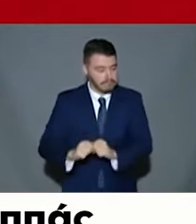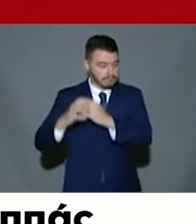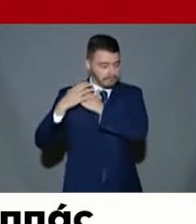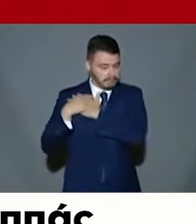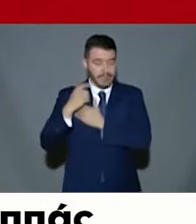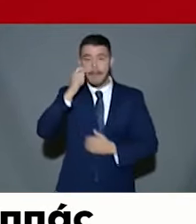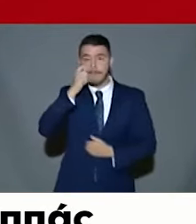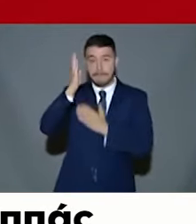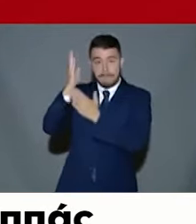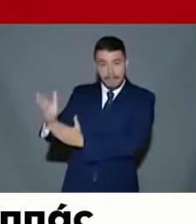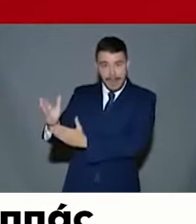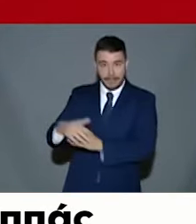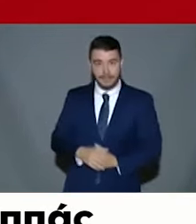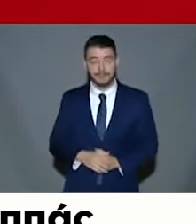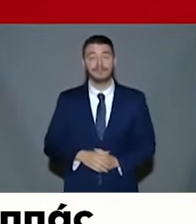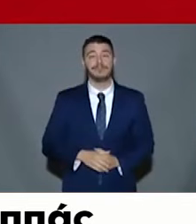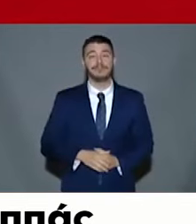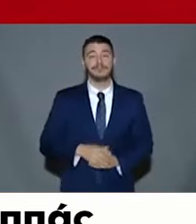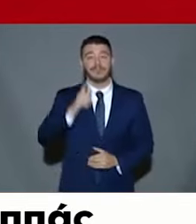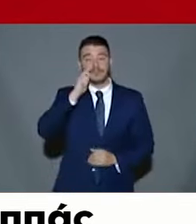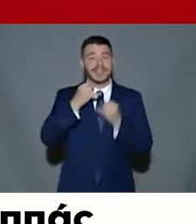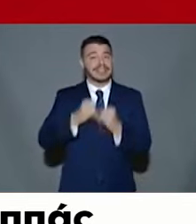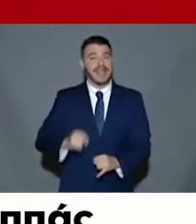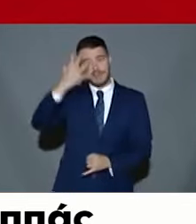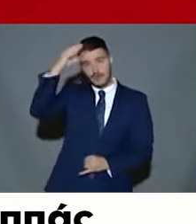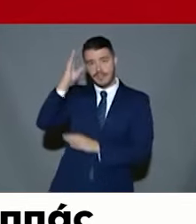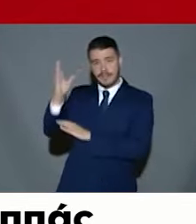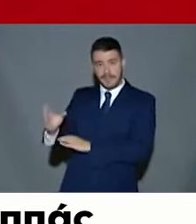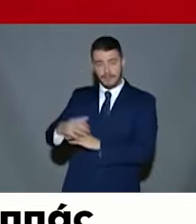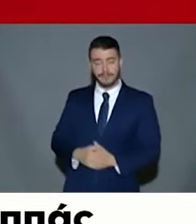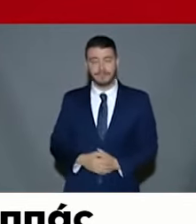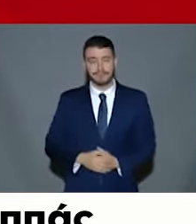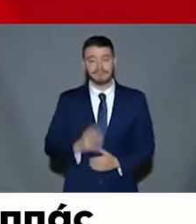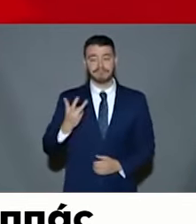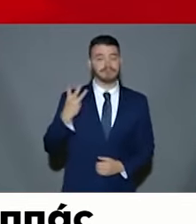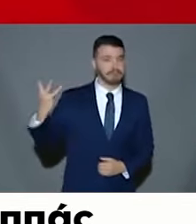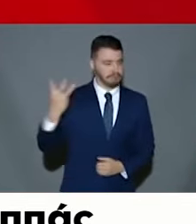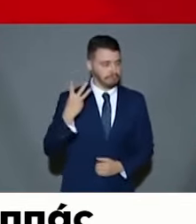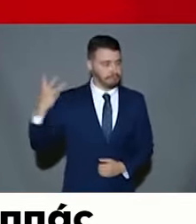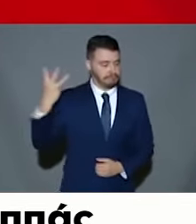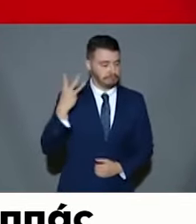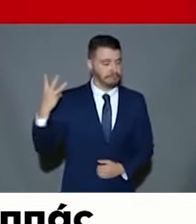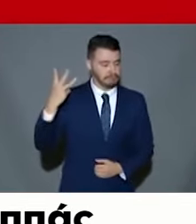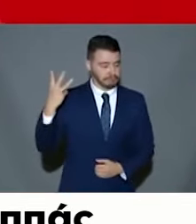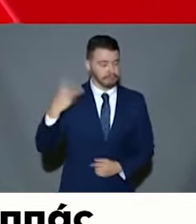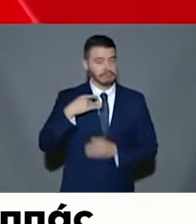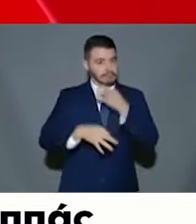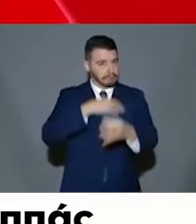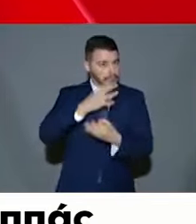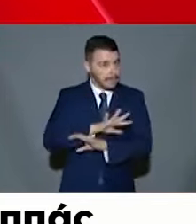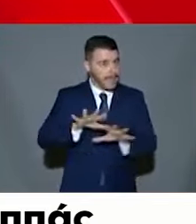επεισόδια μετά τις ευρωεκλογές. Και ενώ το πρώτο ερώτημα είναι, τελικά ο Στέφανος Κασελάκης πήρε όντως